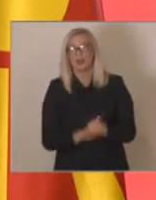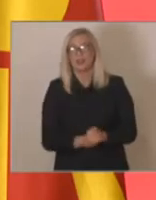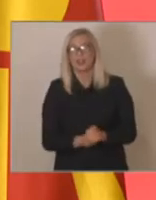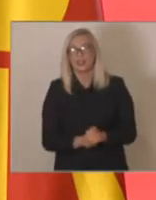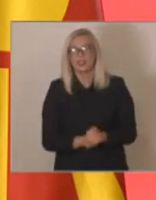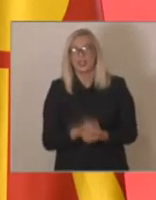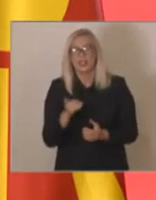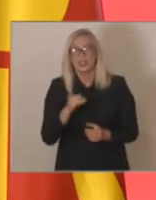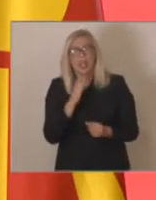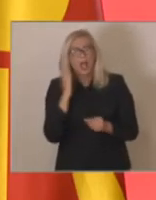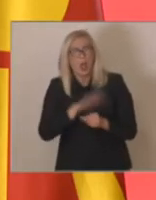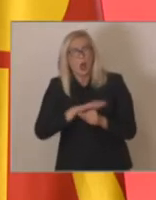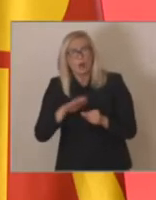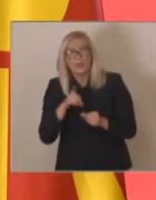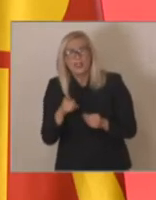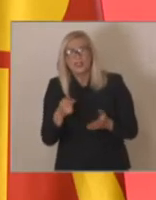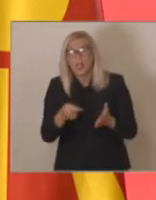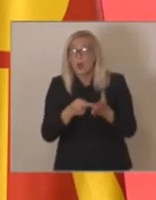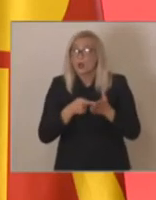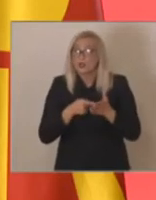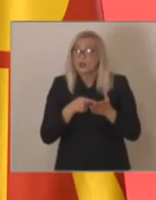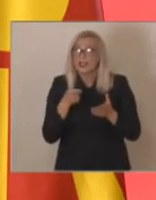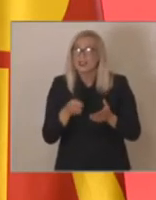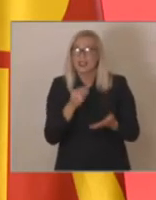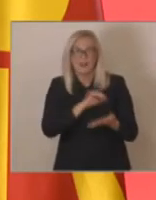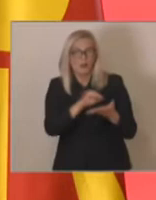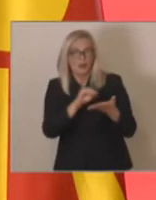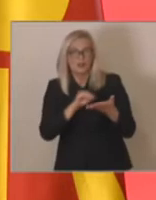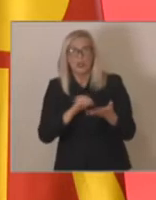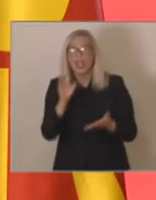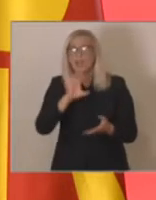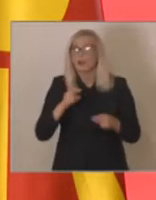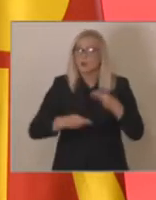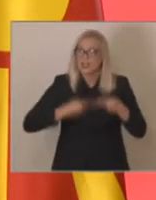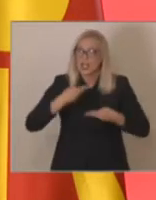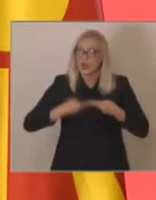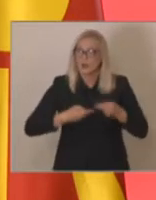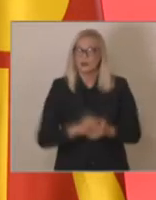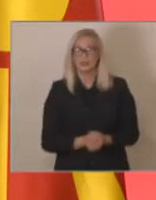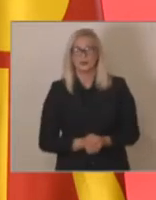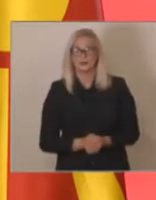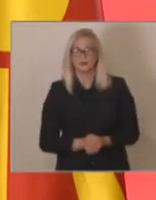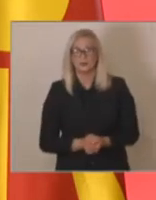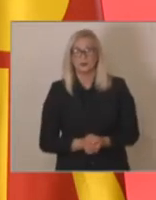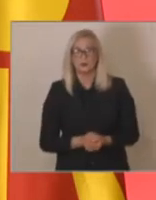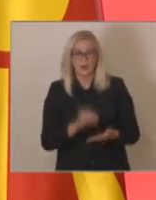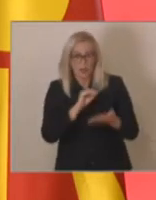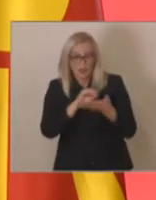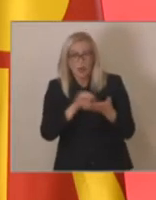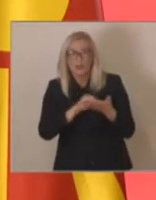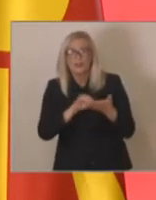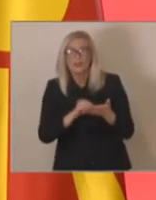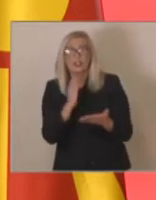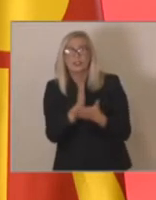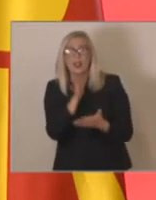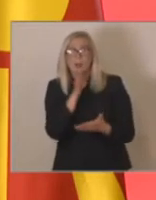за остварувањата и за укажувањата во извештајот на Европската комисија. Во извештајот за Северна